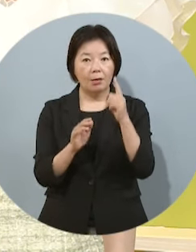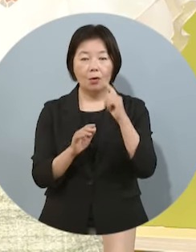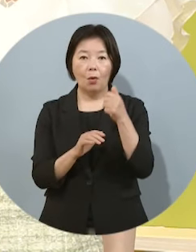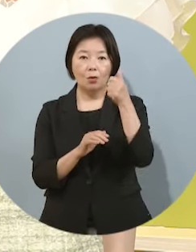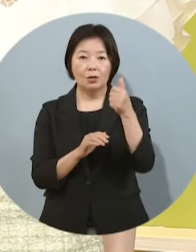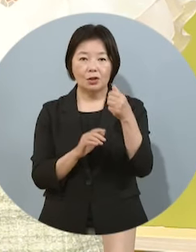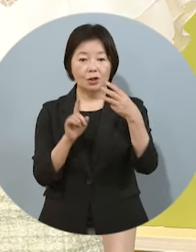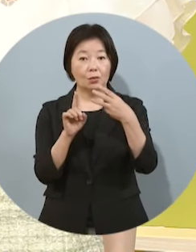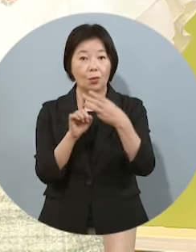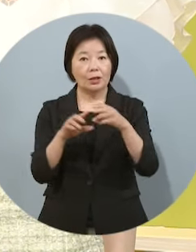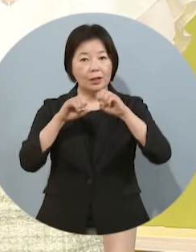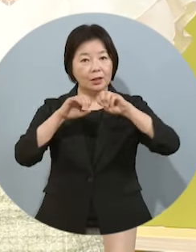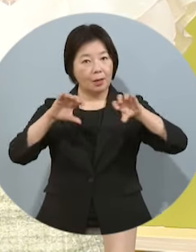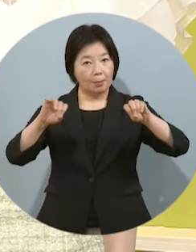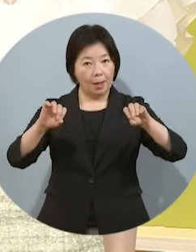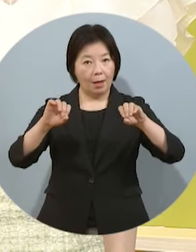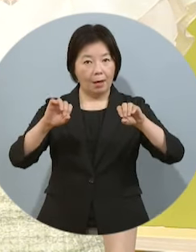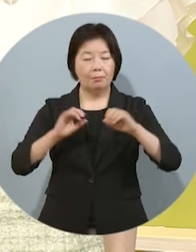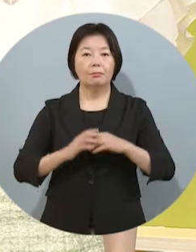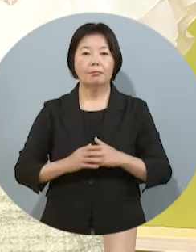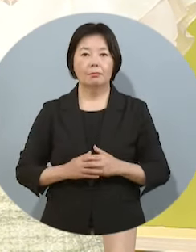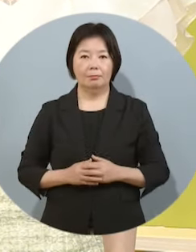施しています。